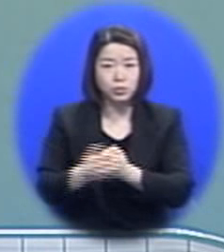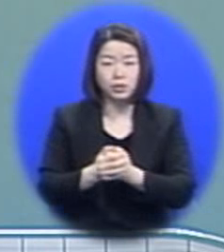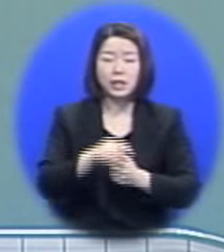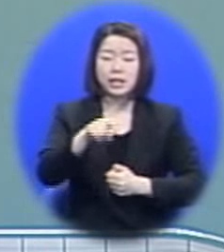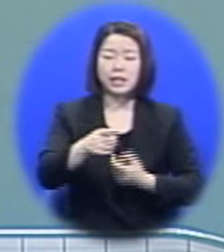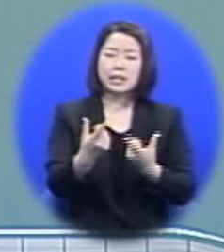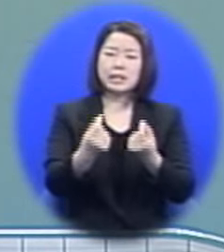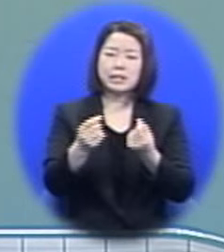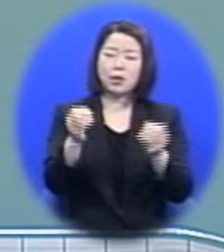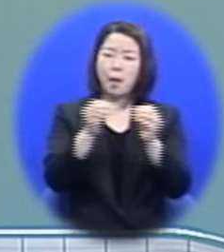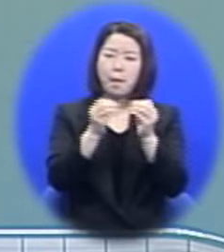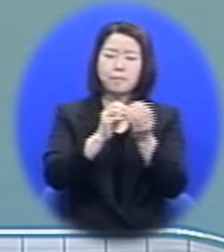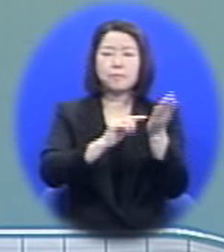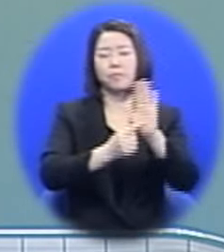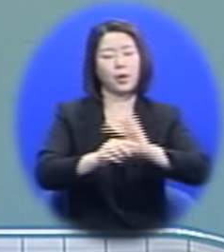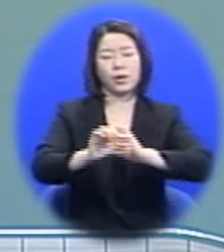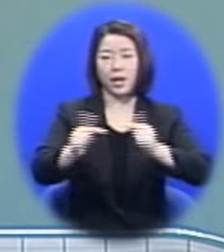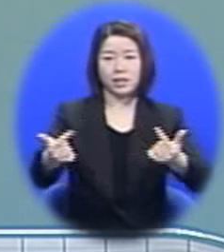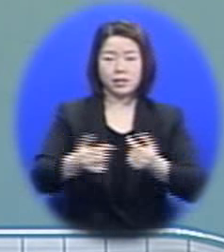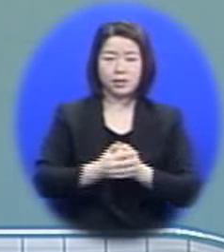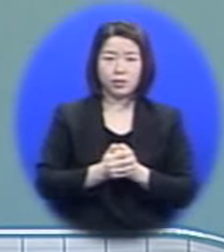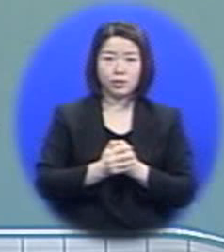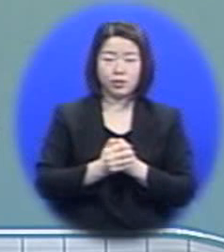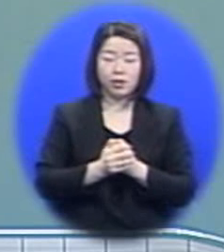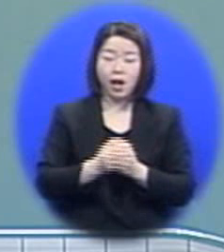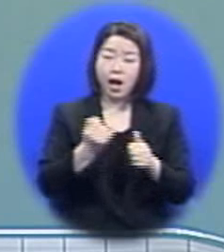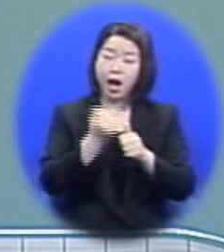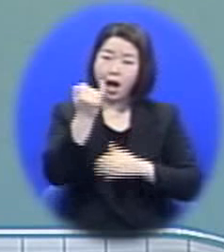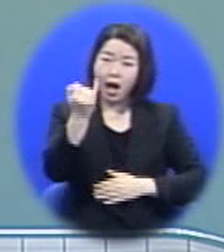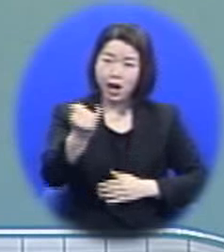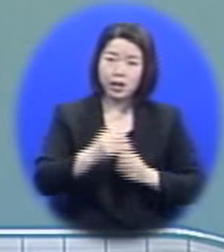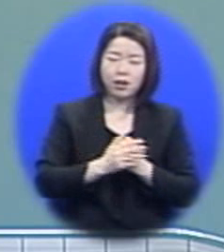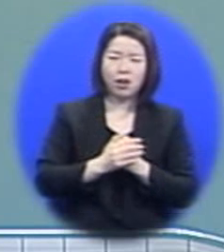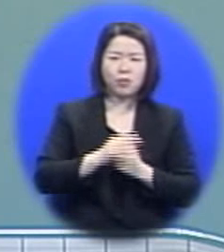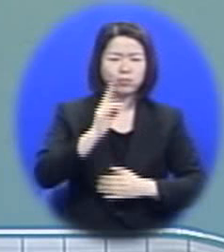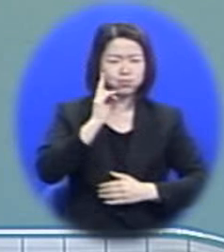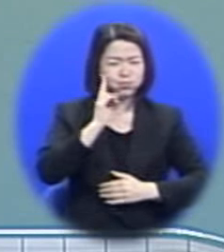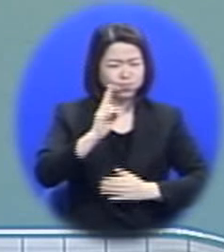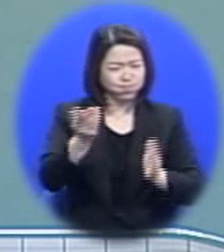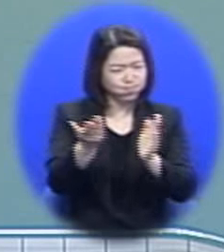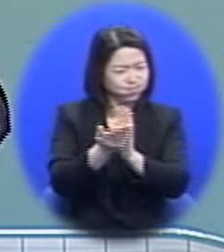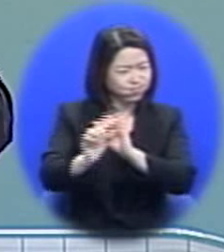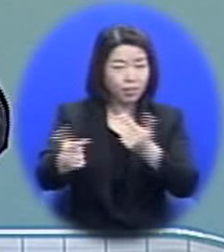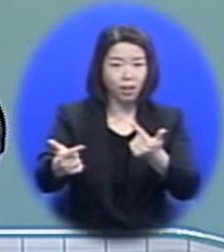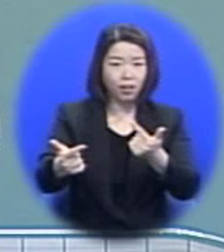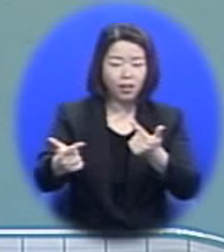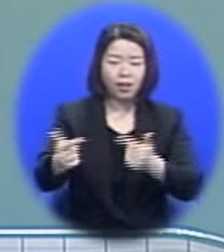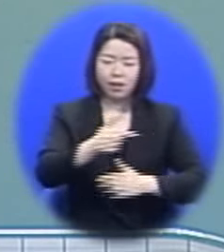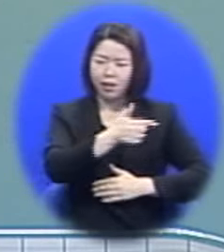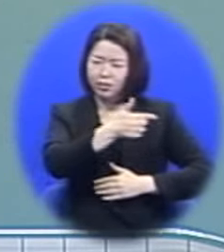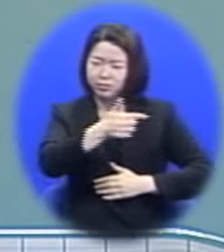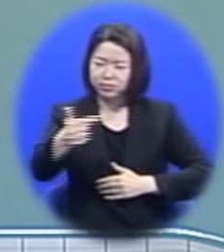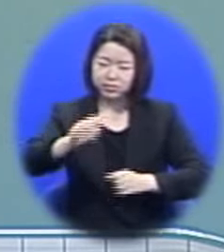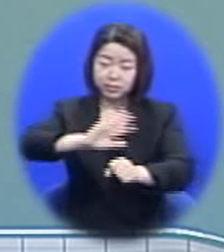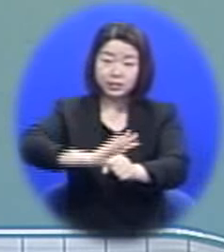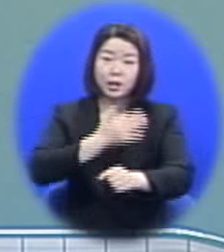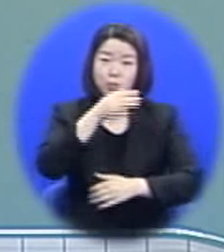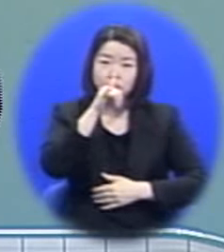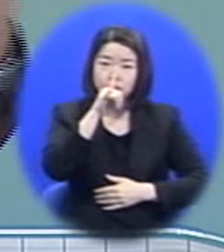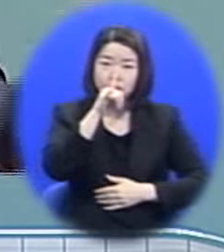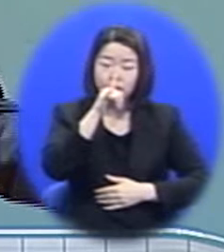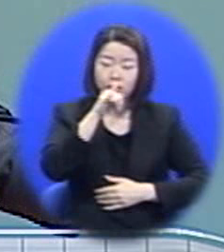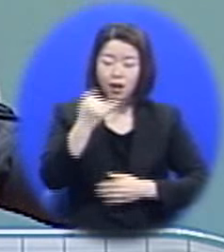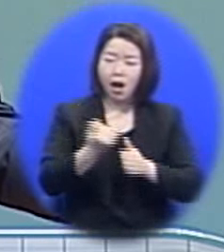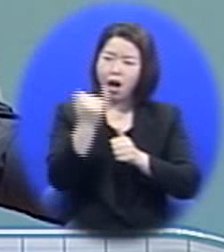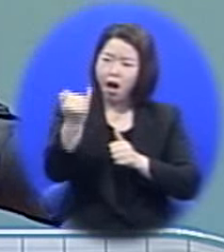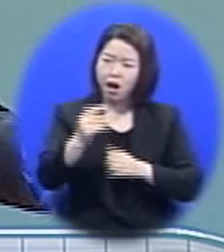표현을 말하는게 아닙니다. 아내가 너무 마음에 들지 않고 아내가 큰 잘못을 했고 아내가